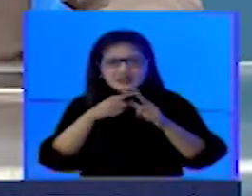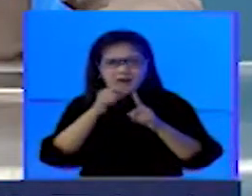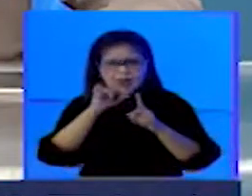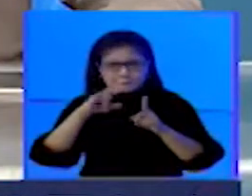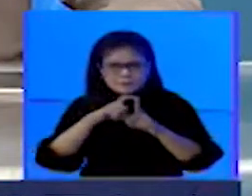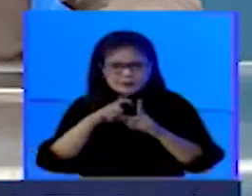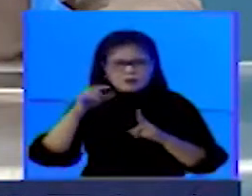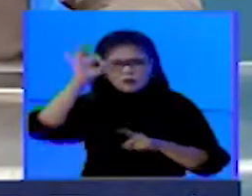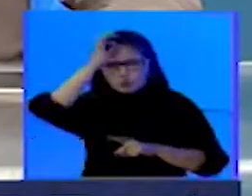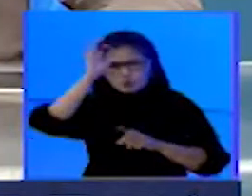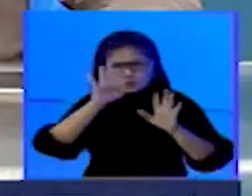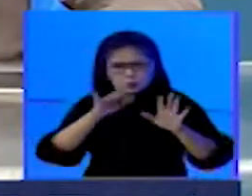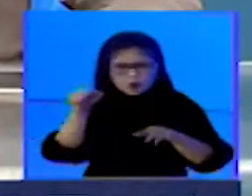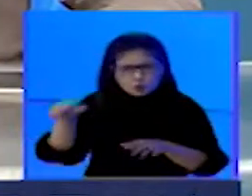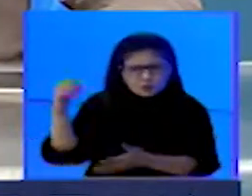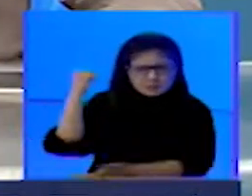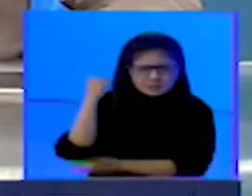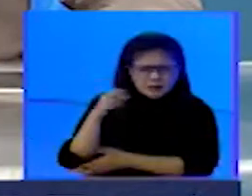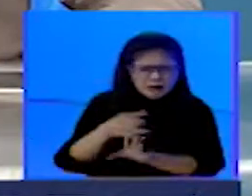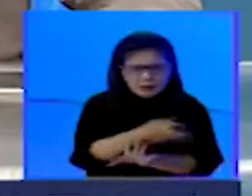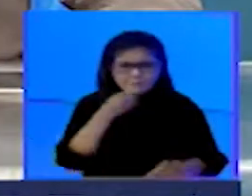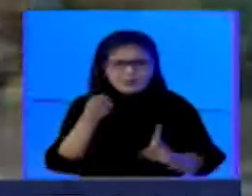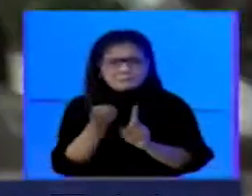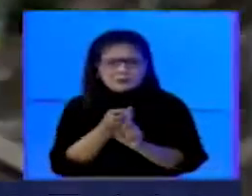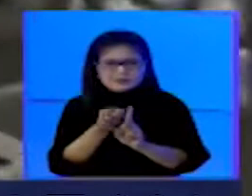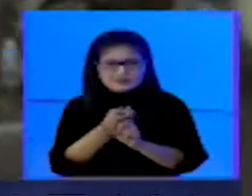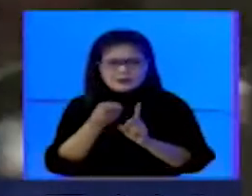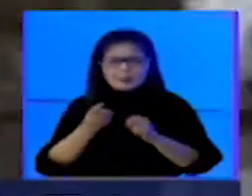kasus pengambilan paksa jenazah tersebut.